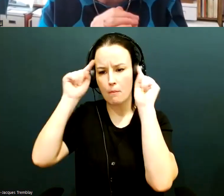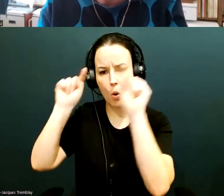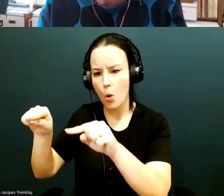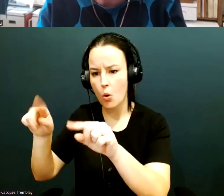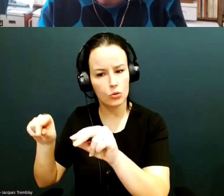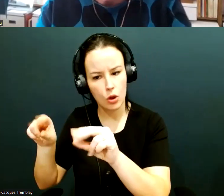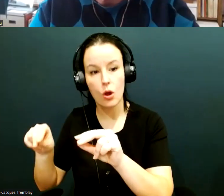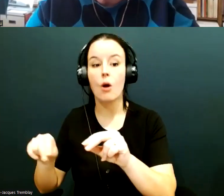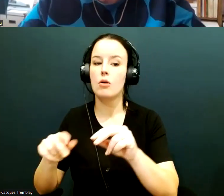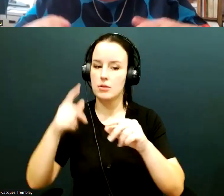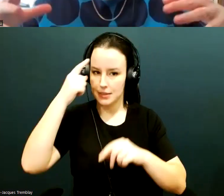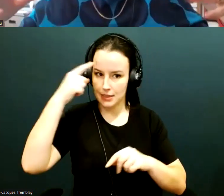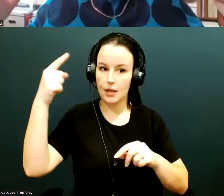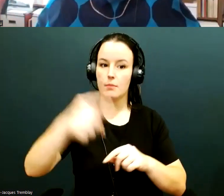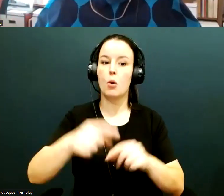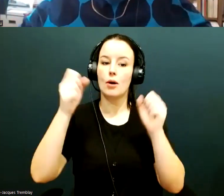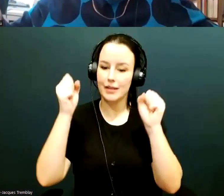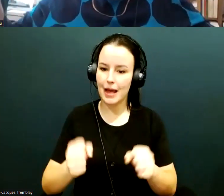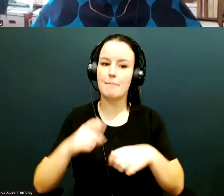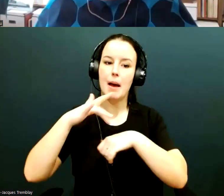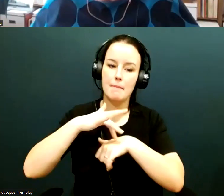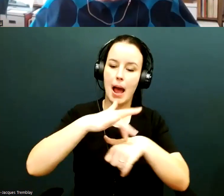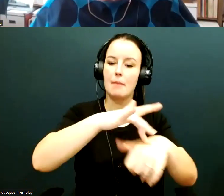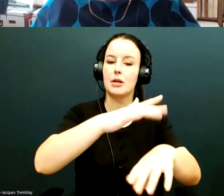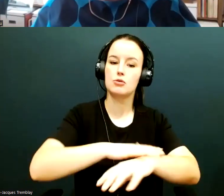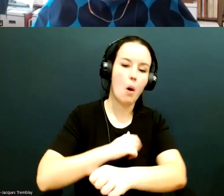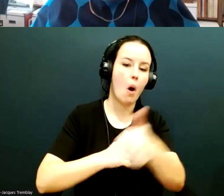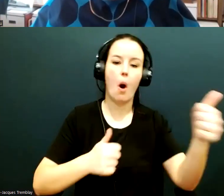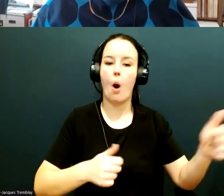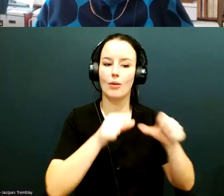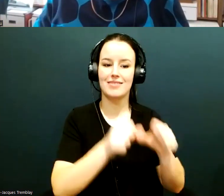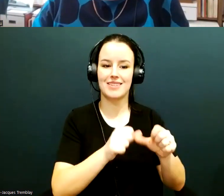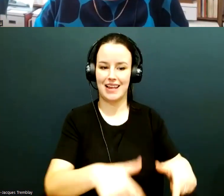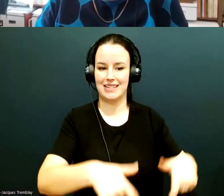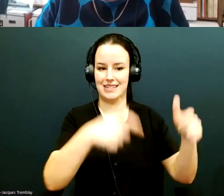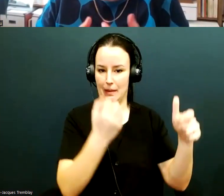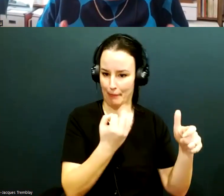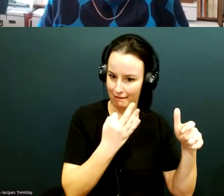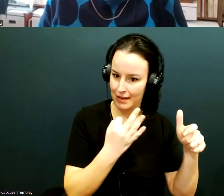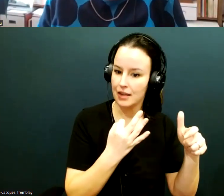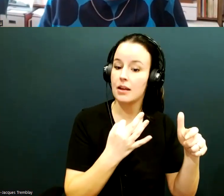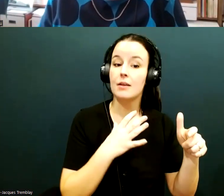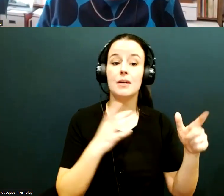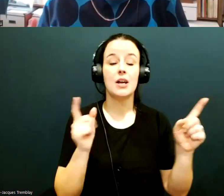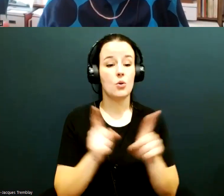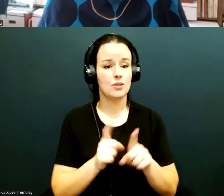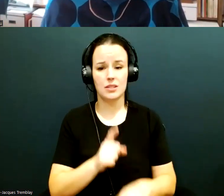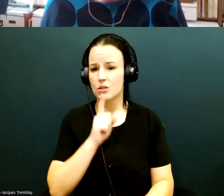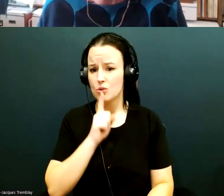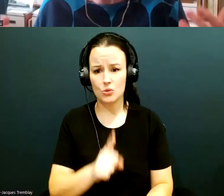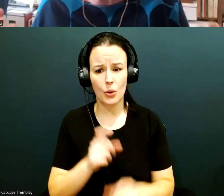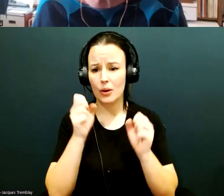Mhm. développait pour que ça soit applicable dans d'autres résidences privées pour aînés. Et en fait, on est même convaincu que ce